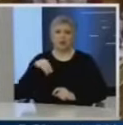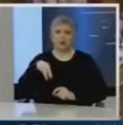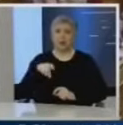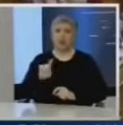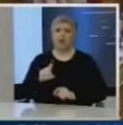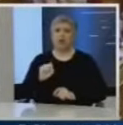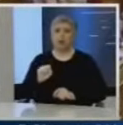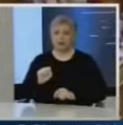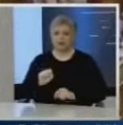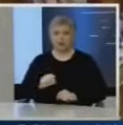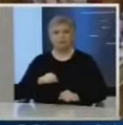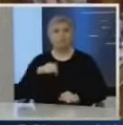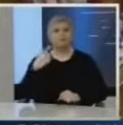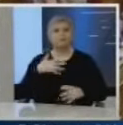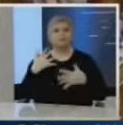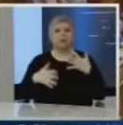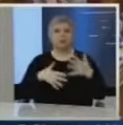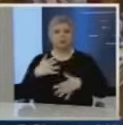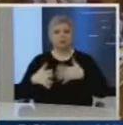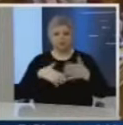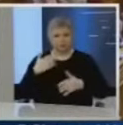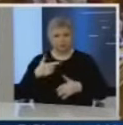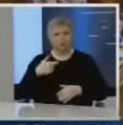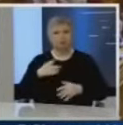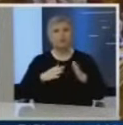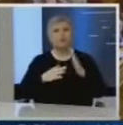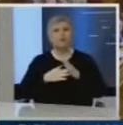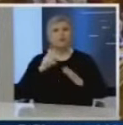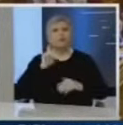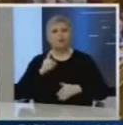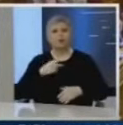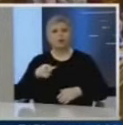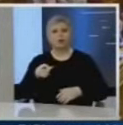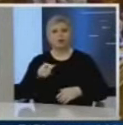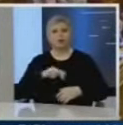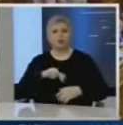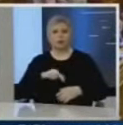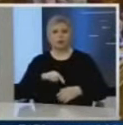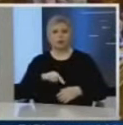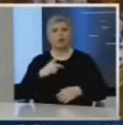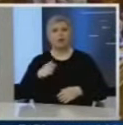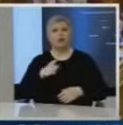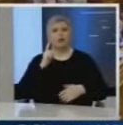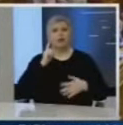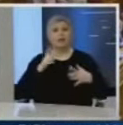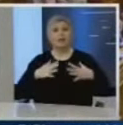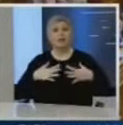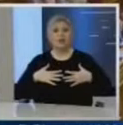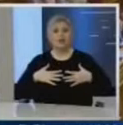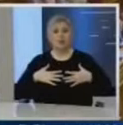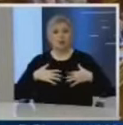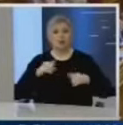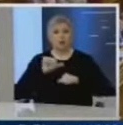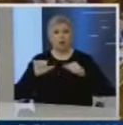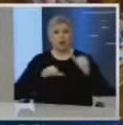Ναι, είναι πολιτικά. Σας παρακαλώ. Κύριε Αθανασίου, α, συγγνώμη, συγγνώμη. Ο κύριος Παπάς,